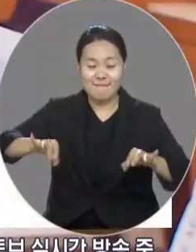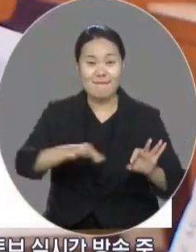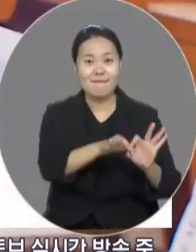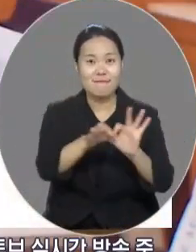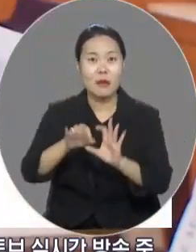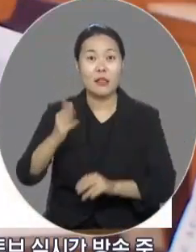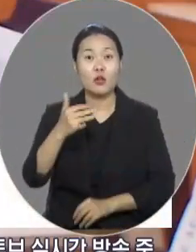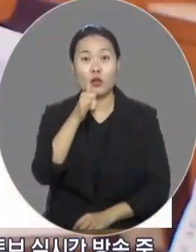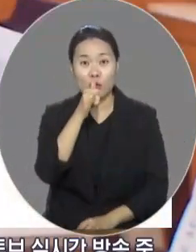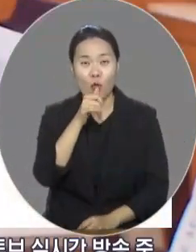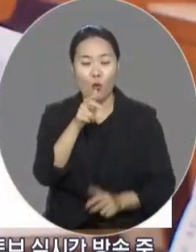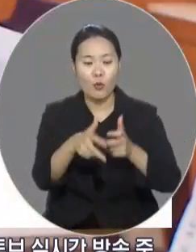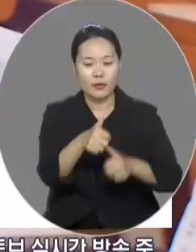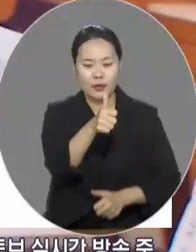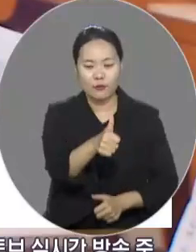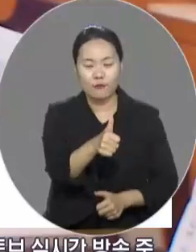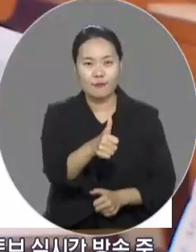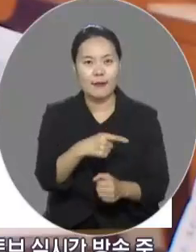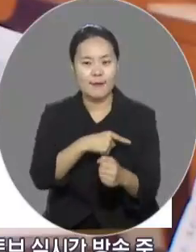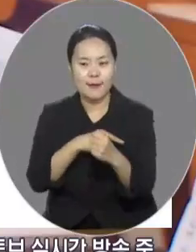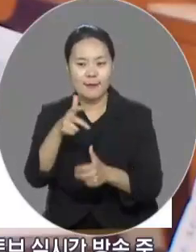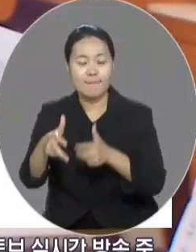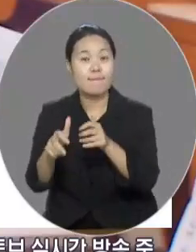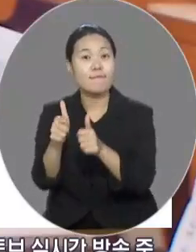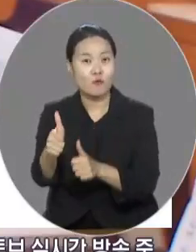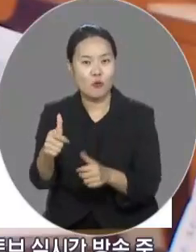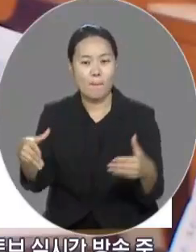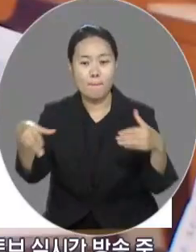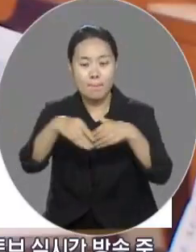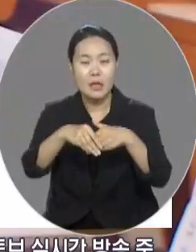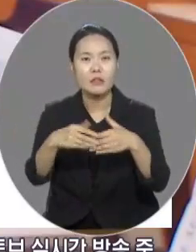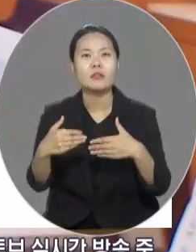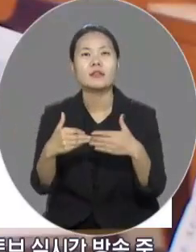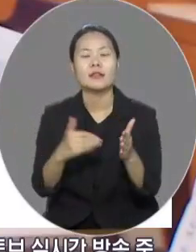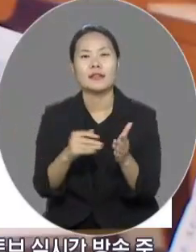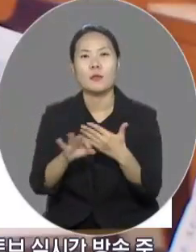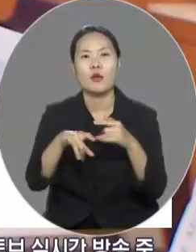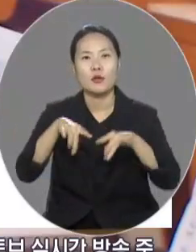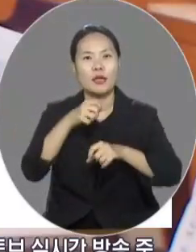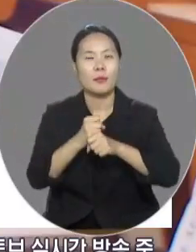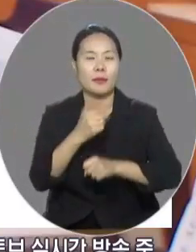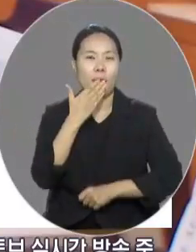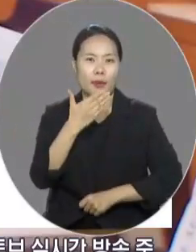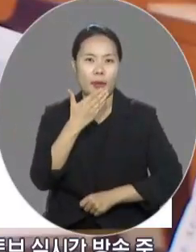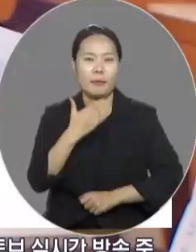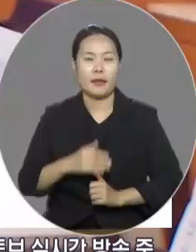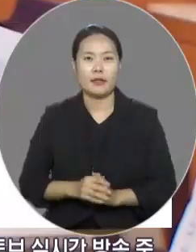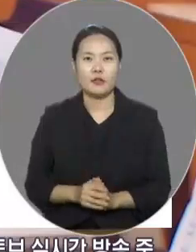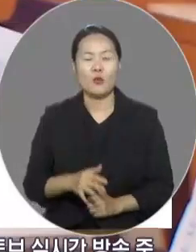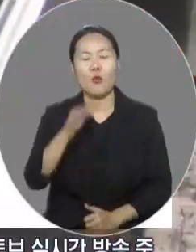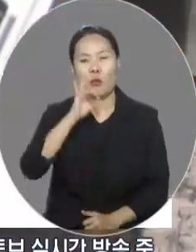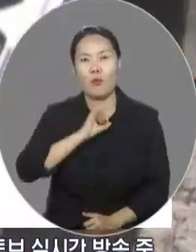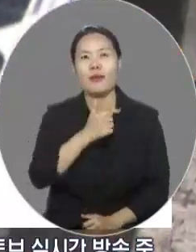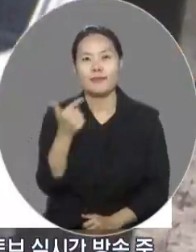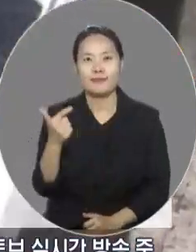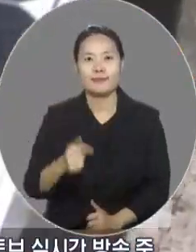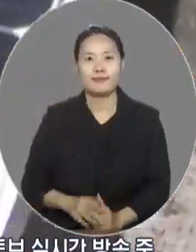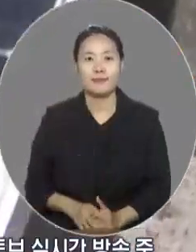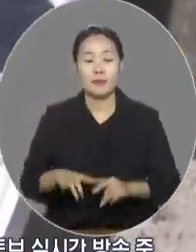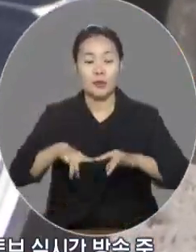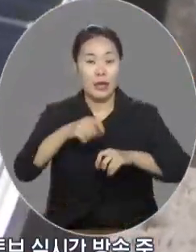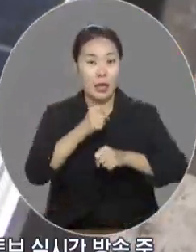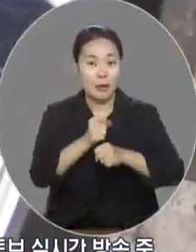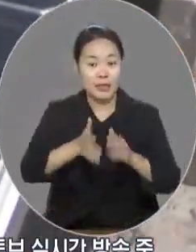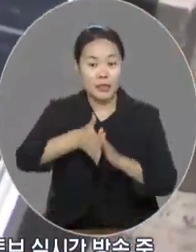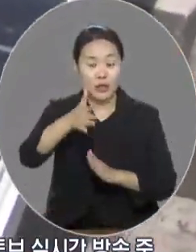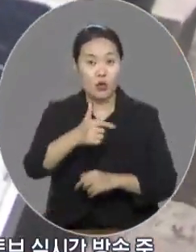있습니다. 공장주하고 발전 사업자가 합의가 하면 바로 전력 생산이 가능한 구조로 되어 있기 때문에 상당히 유리한 부분. 전력 생산